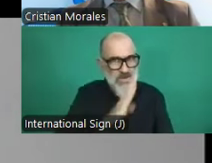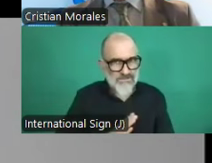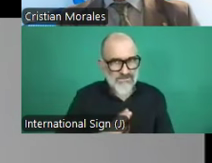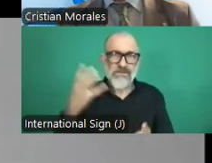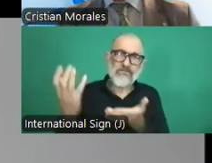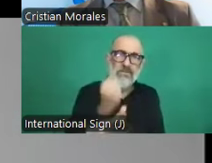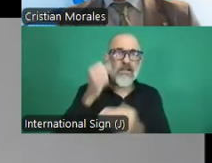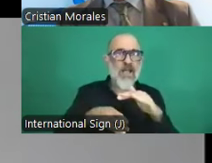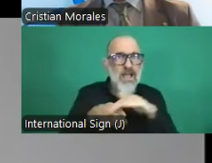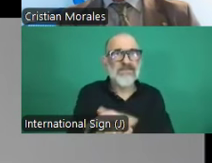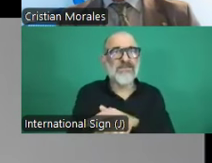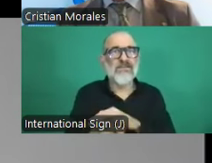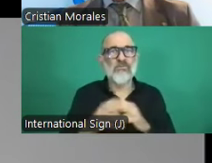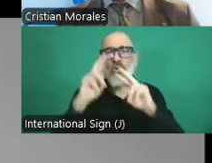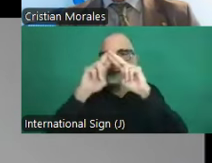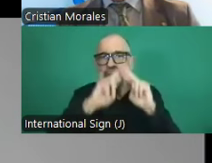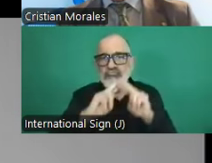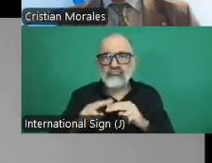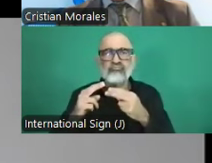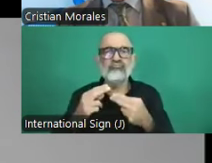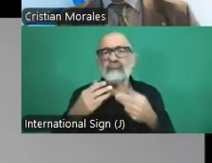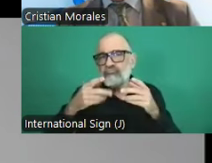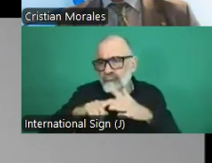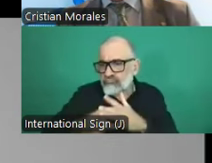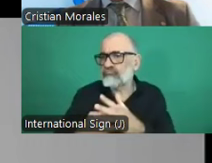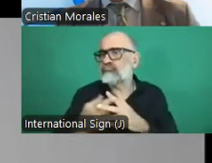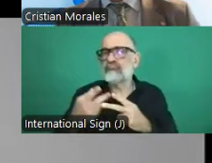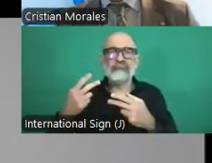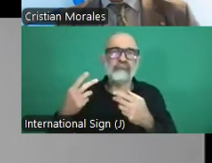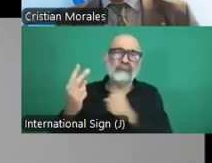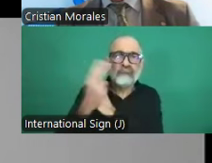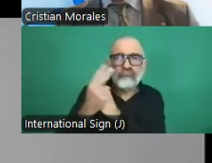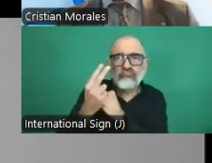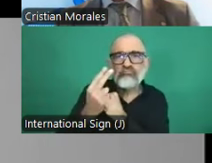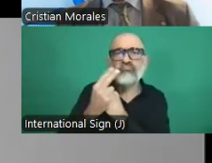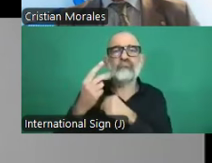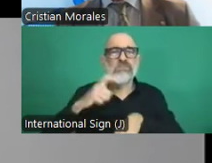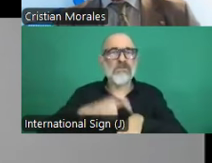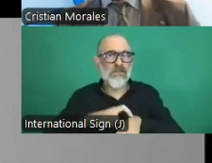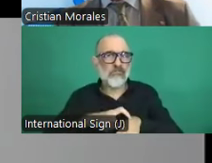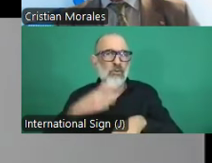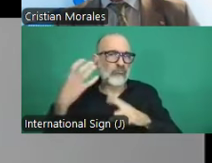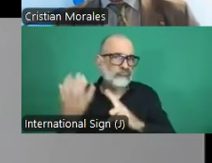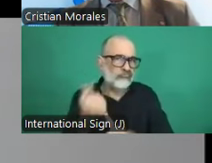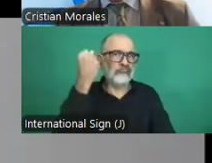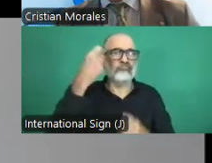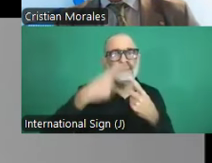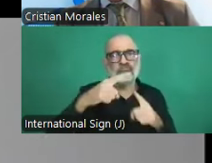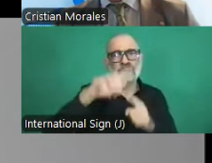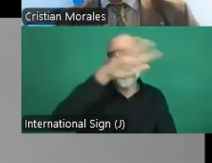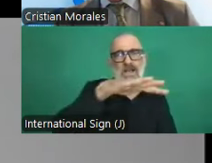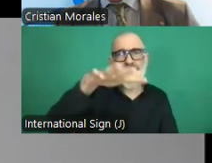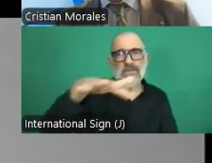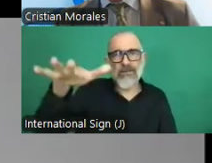à essenciais, des como câncer, diagnostics, à la doenças possibilité cardiovasculares, d'entamer leur traitement le oftalmologia, plus tôt possible, tout cela otorrinolaringologia, dans